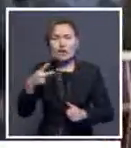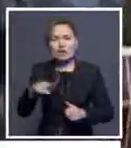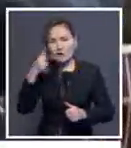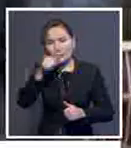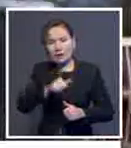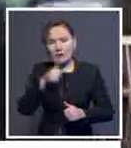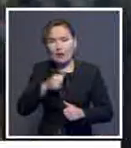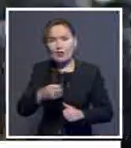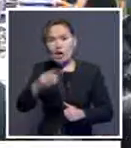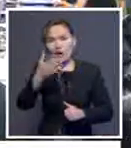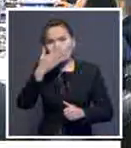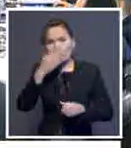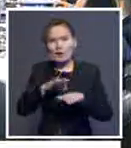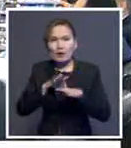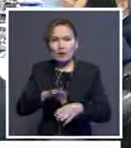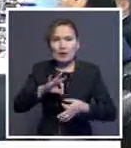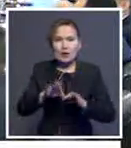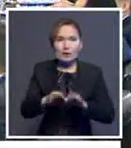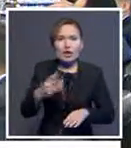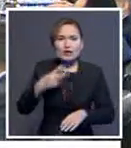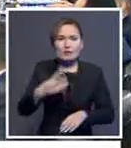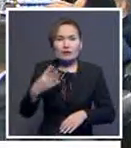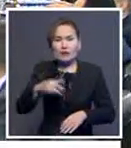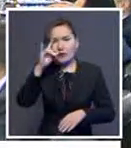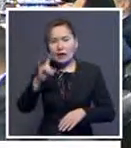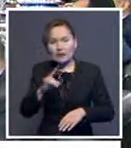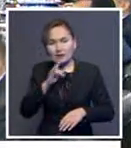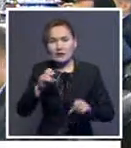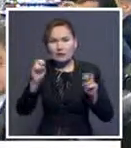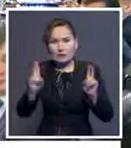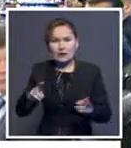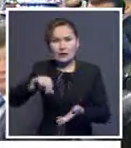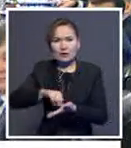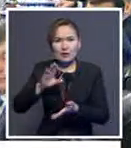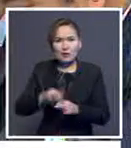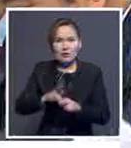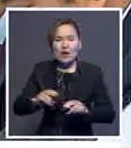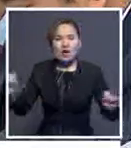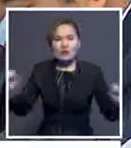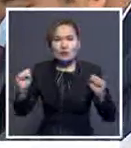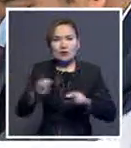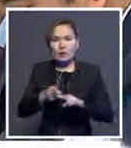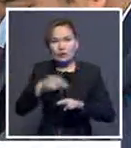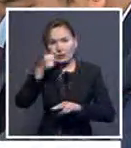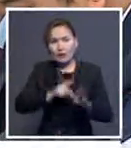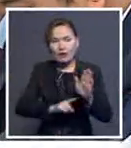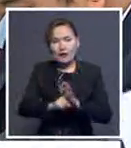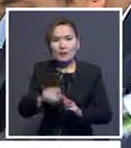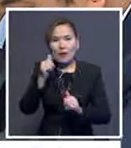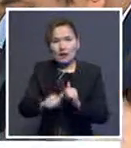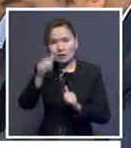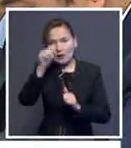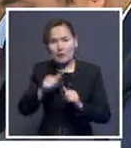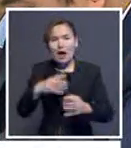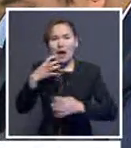Олимпиадаға қатысуға үміткер 24 қазақстандық арнайы стипендияға ие болды. Бұл тізімге кірген спортшыларымыз биылдан бастап ай сайын